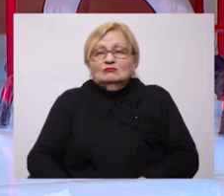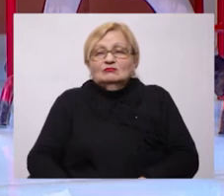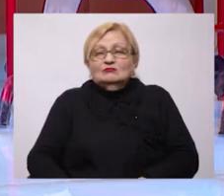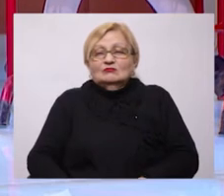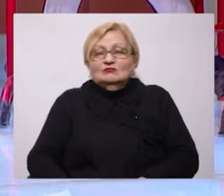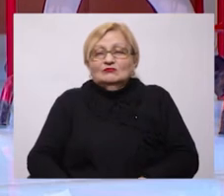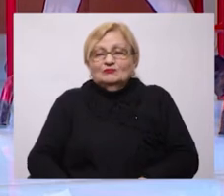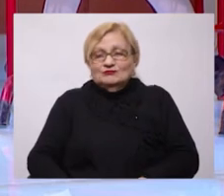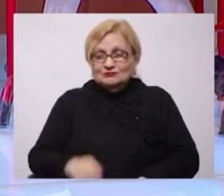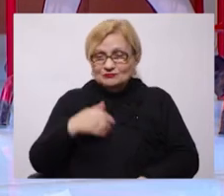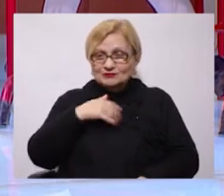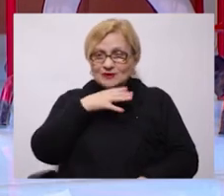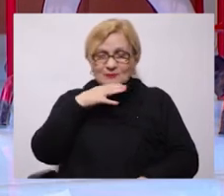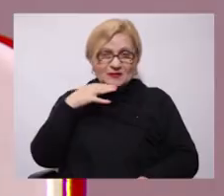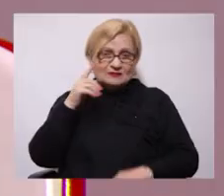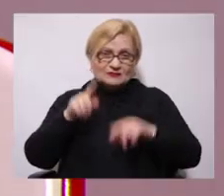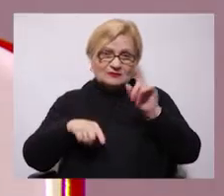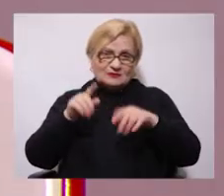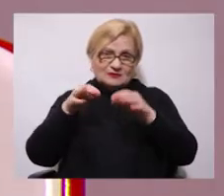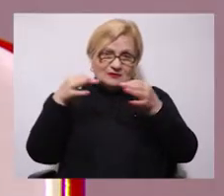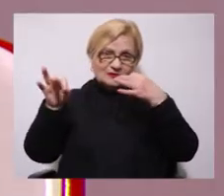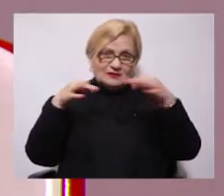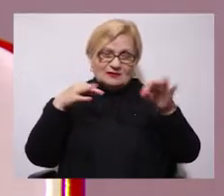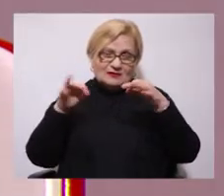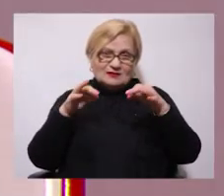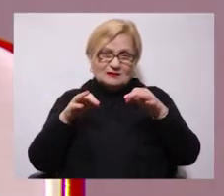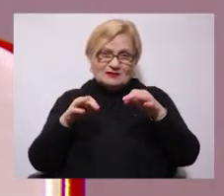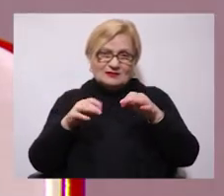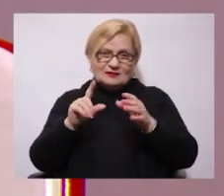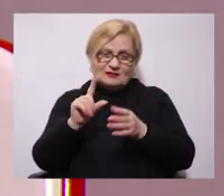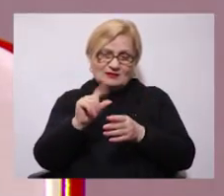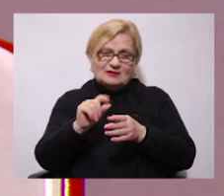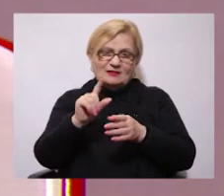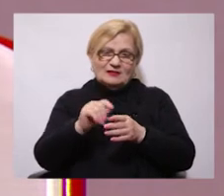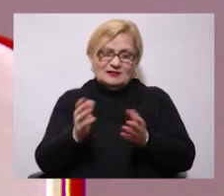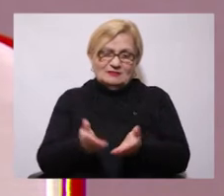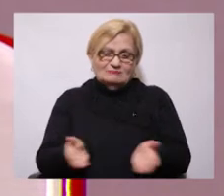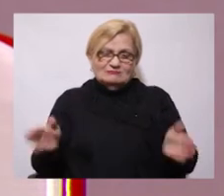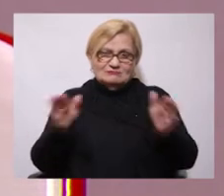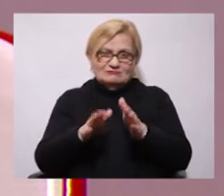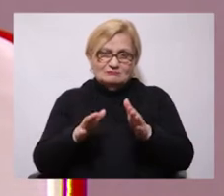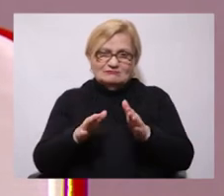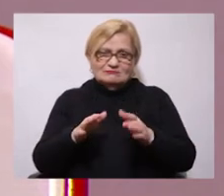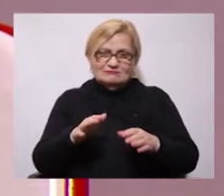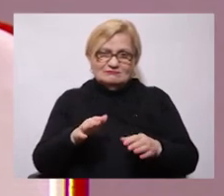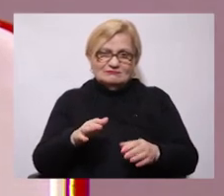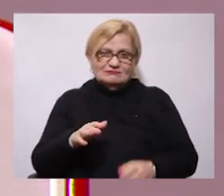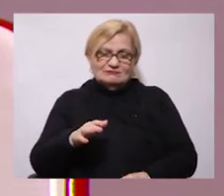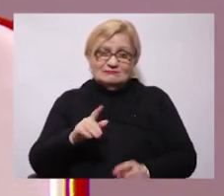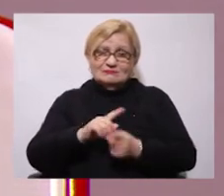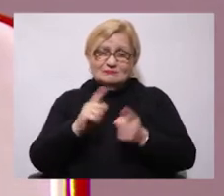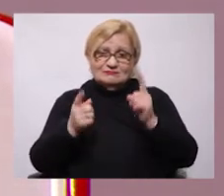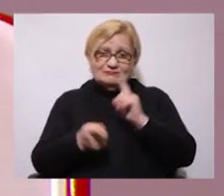ბევრ ფურცელს ვიღებ და ერთად ვაწებებ და რაღაც ყდას უკეთებ და მერე